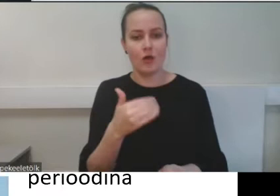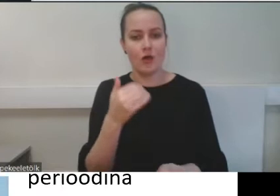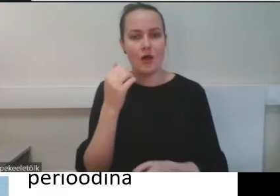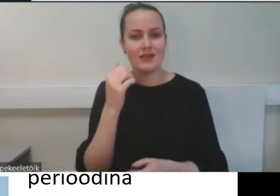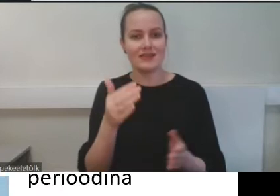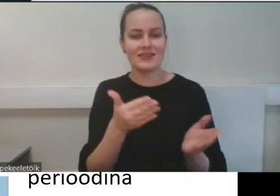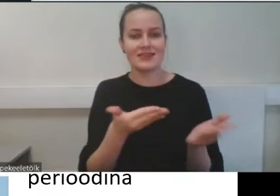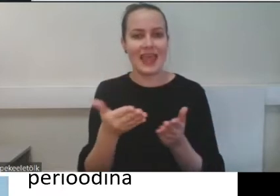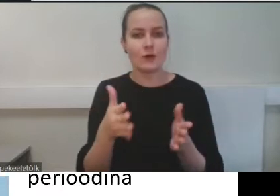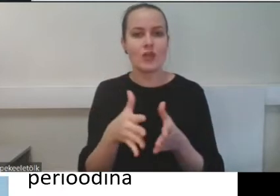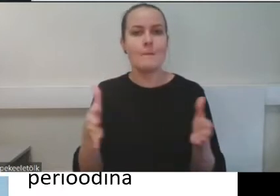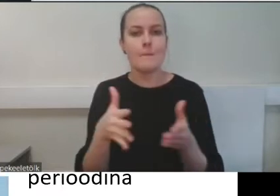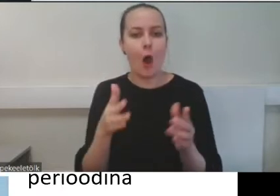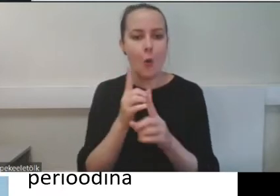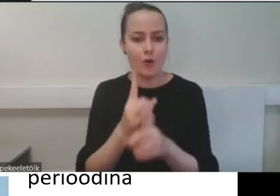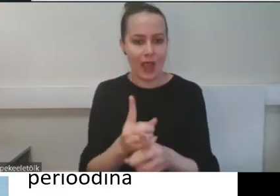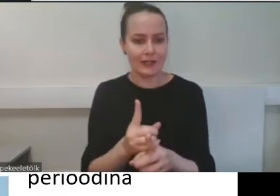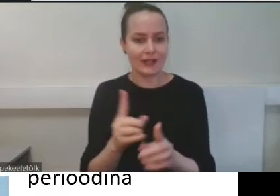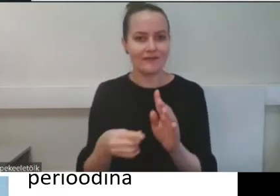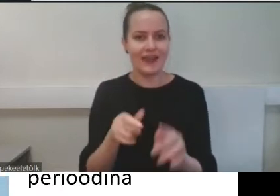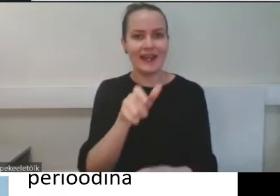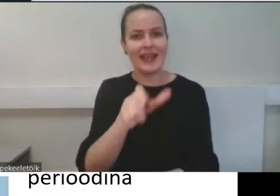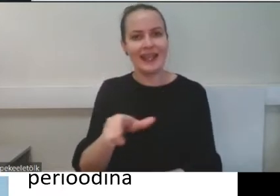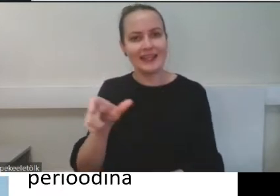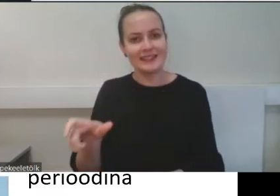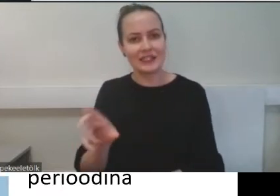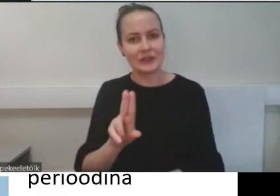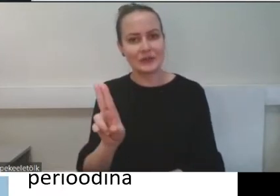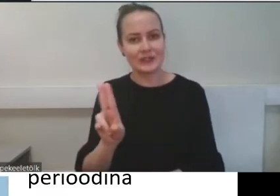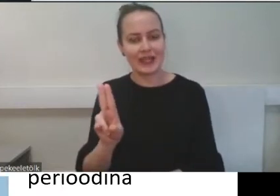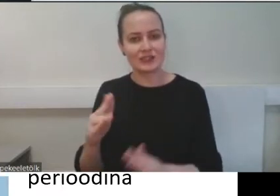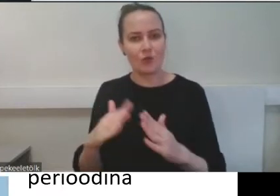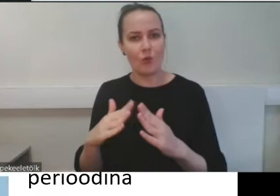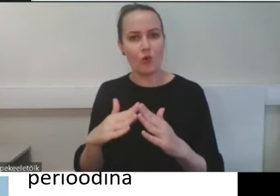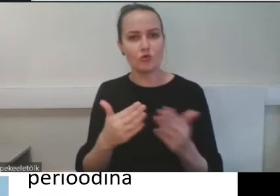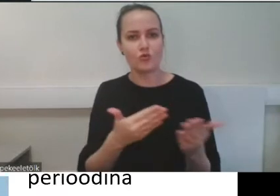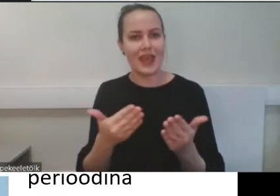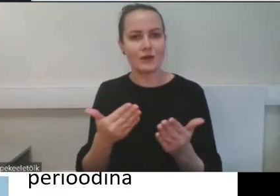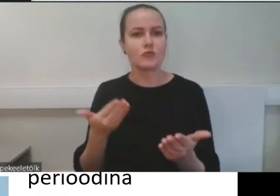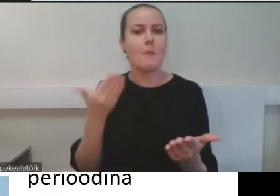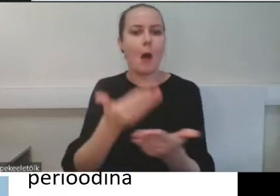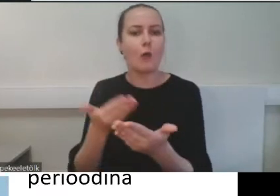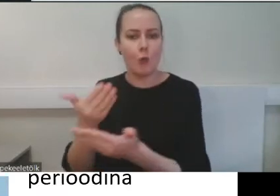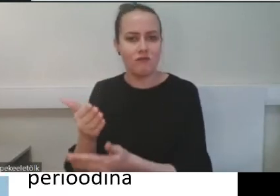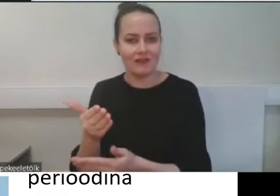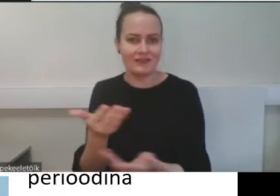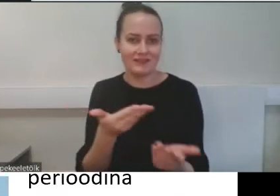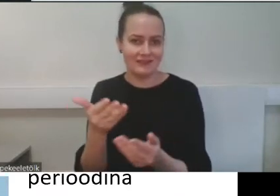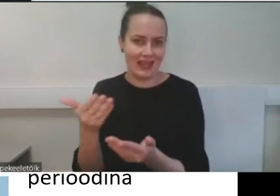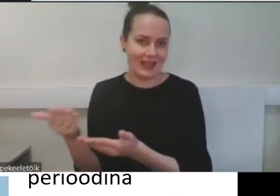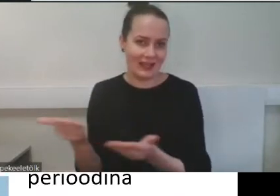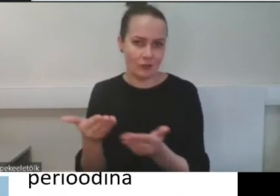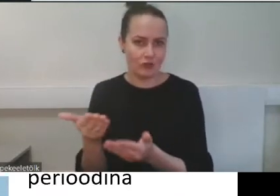Esitajaks, et saada sotsiaalministeeriumi ehk riigi koondi tasemel andmeid ja kõikseid andmeid tuleks valida